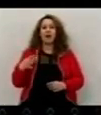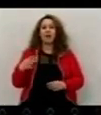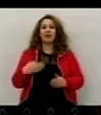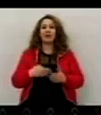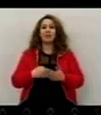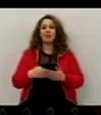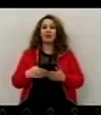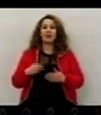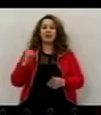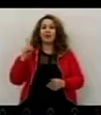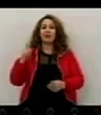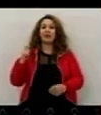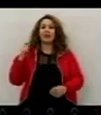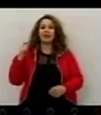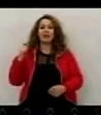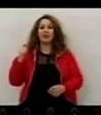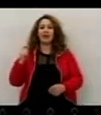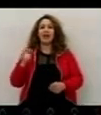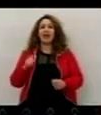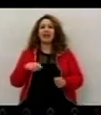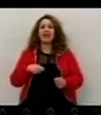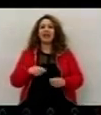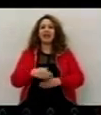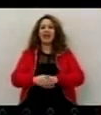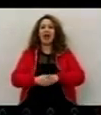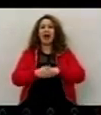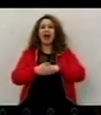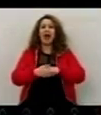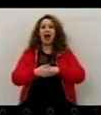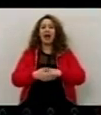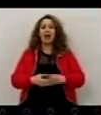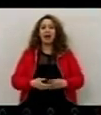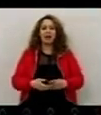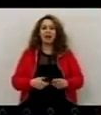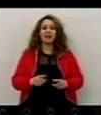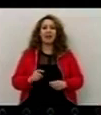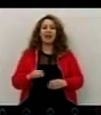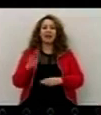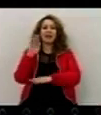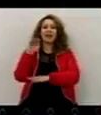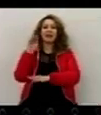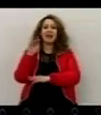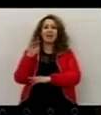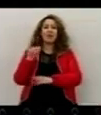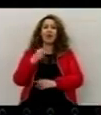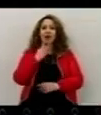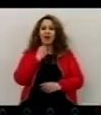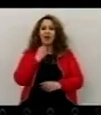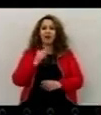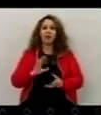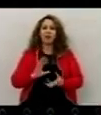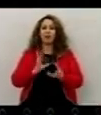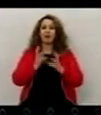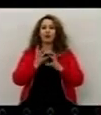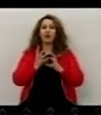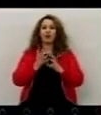جزائري لدعم المربين الصغار خلال السنة للمستثمرين الفلاحيين لولاية الجنوب لسنة الحالية 2020،